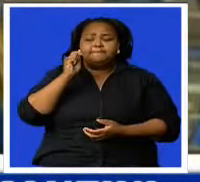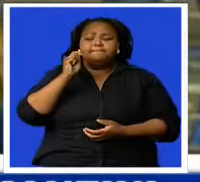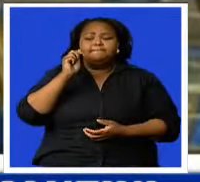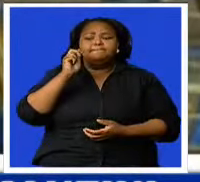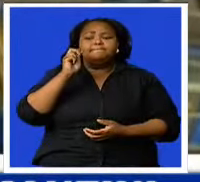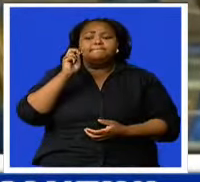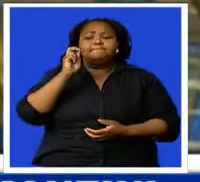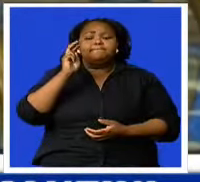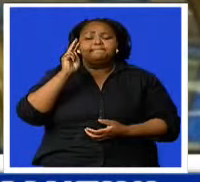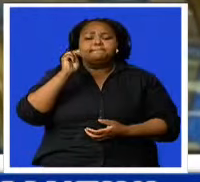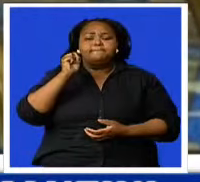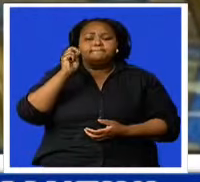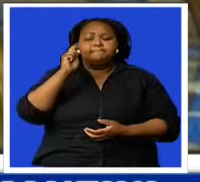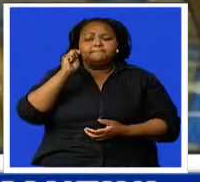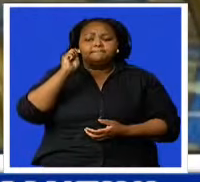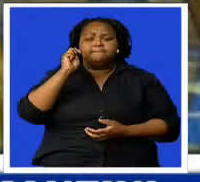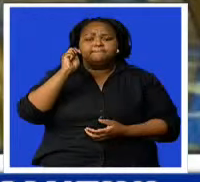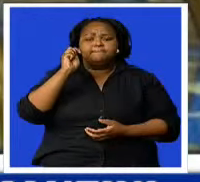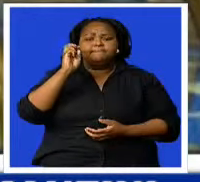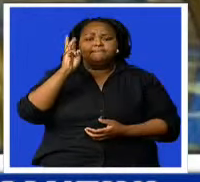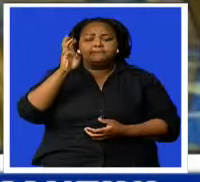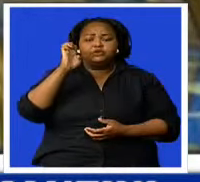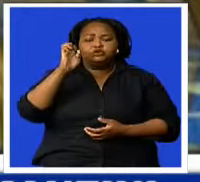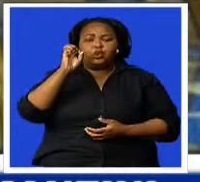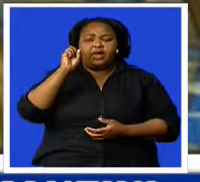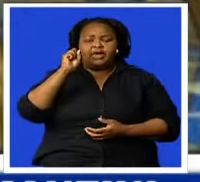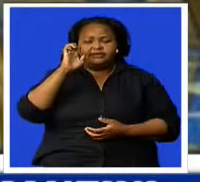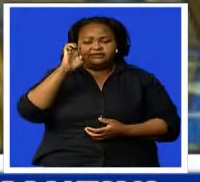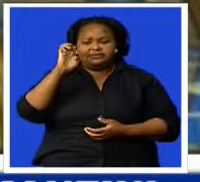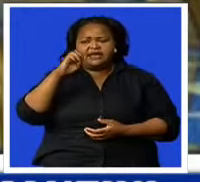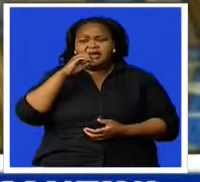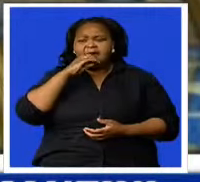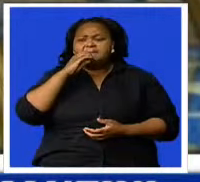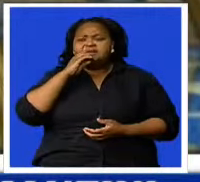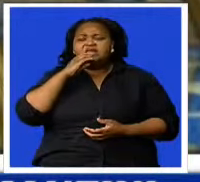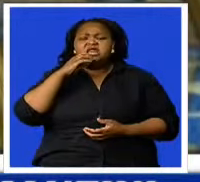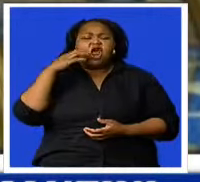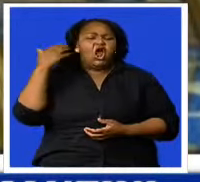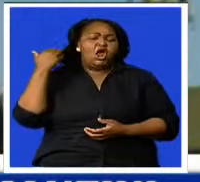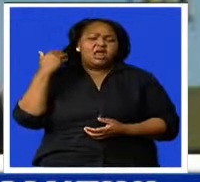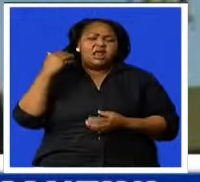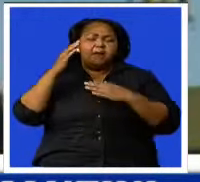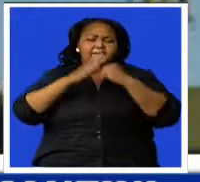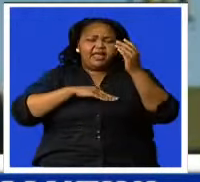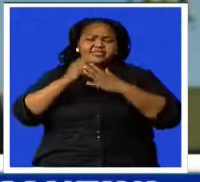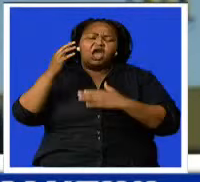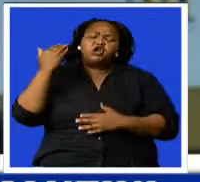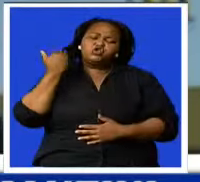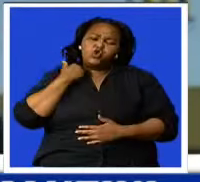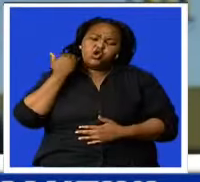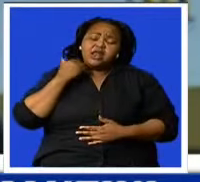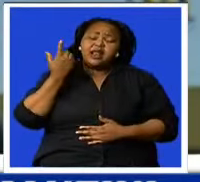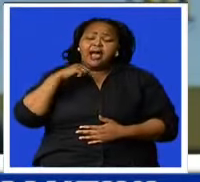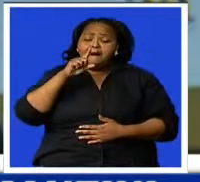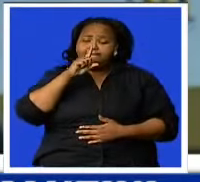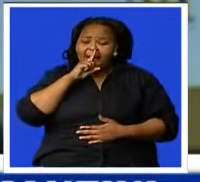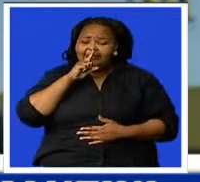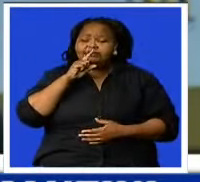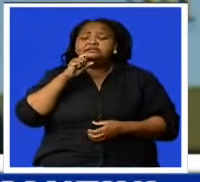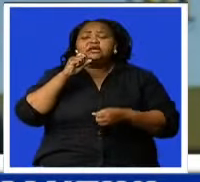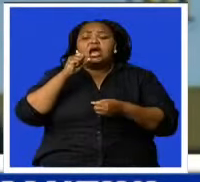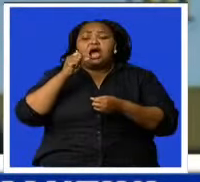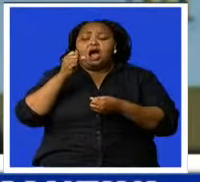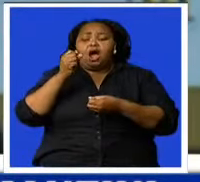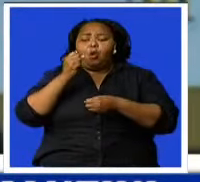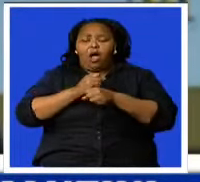sitawubita kakhulu kodwa sitawakha nemathuba emsebenti lamaningi. We believe this center will